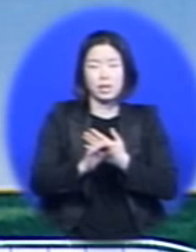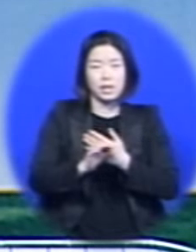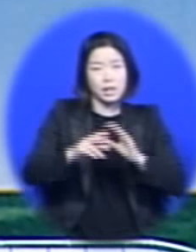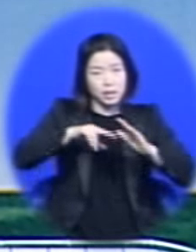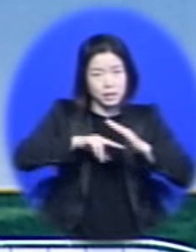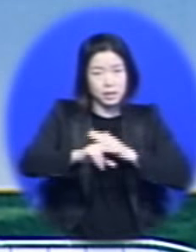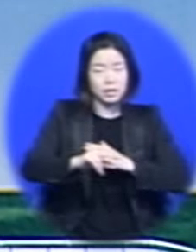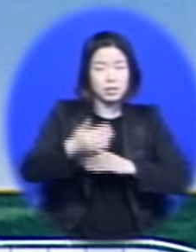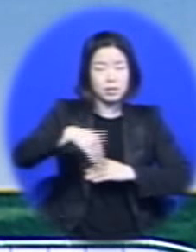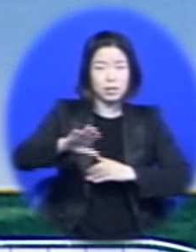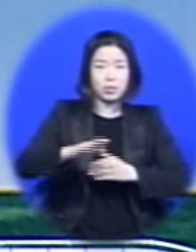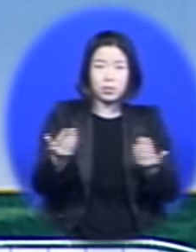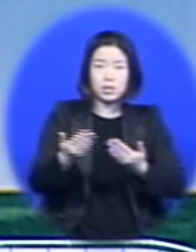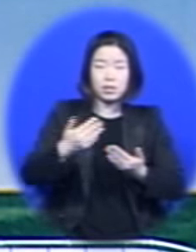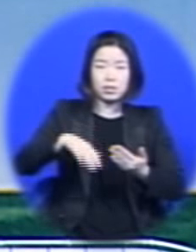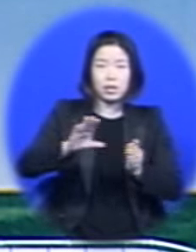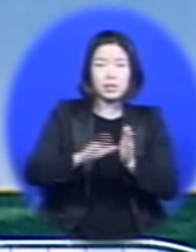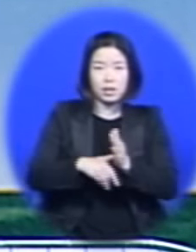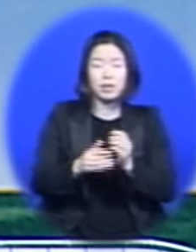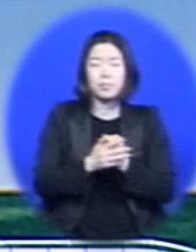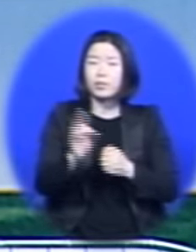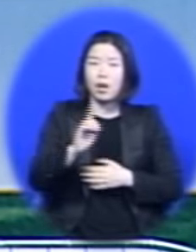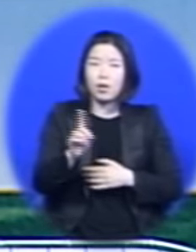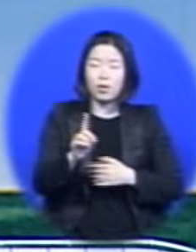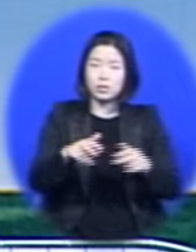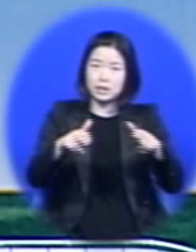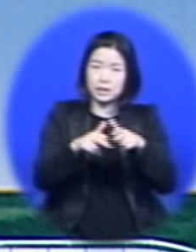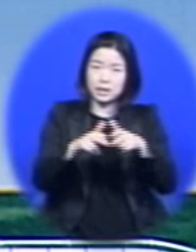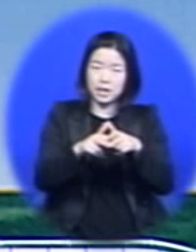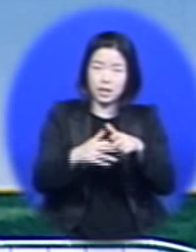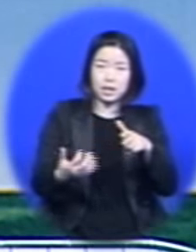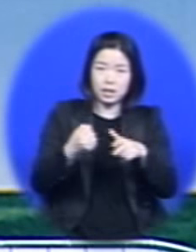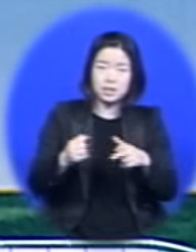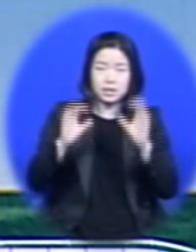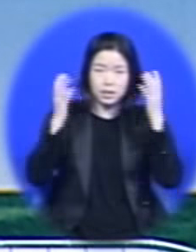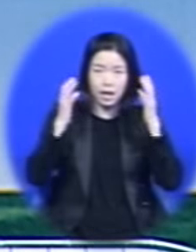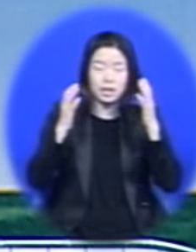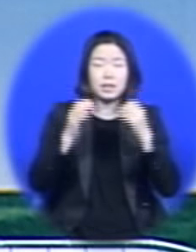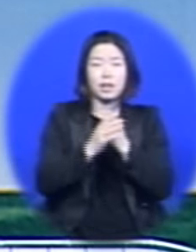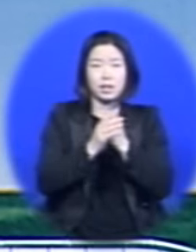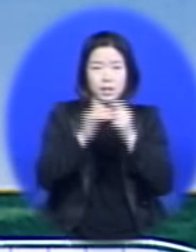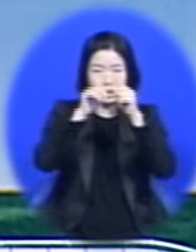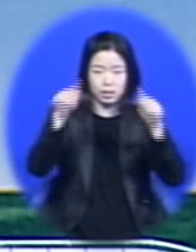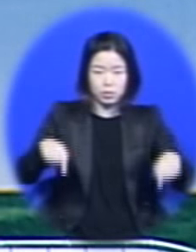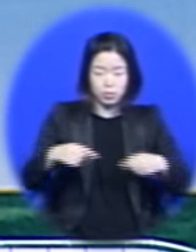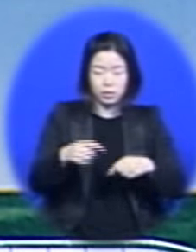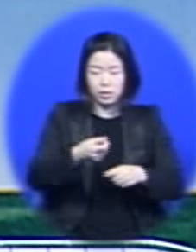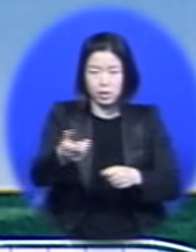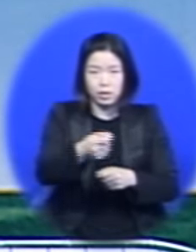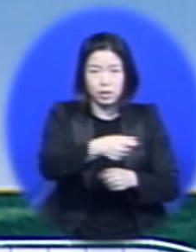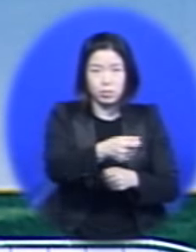타고 일을 하러 가는데 어느 장애를 가진 아이가 이 종이 쪽지를 쭉